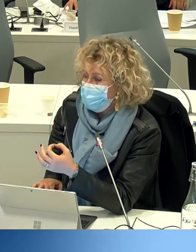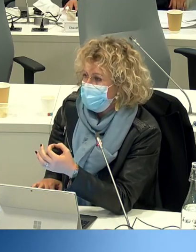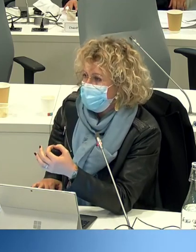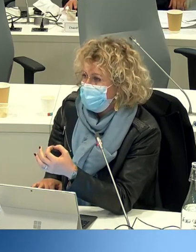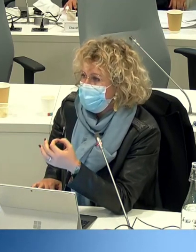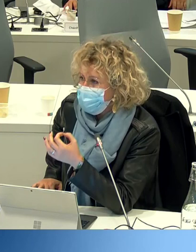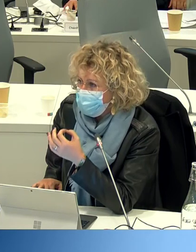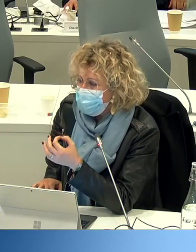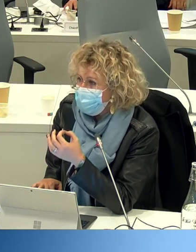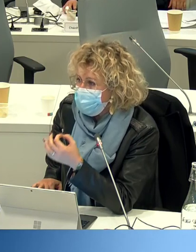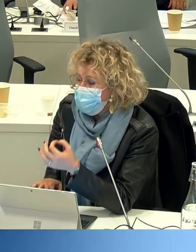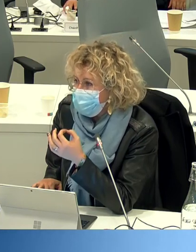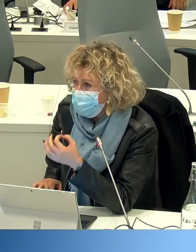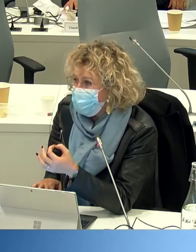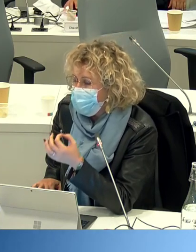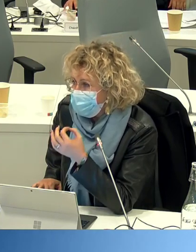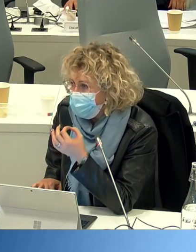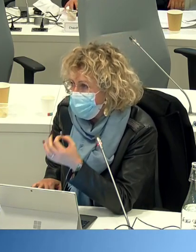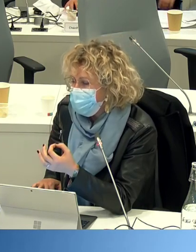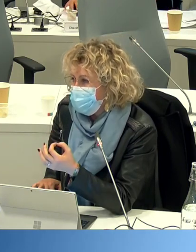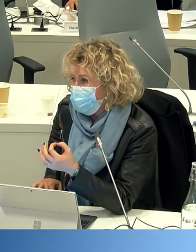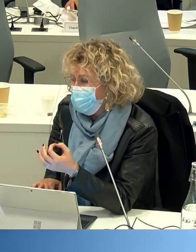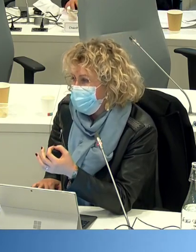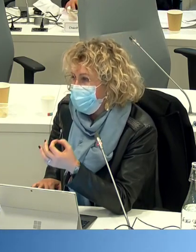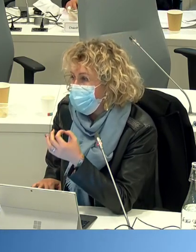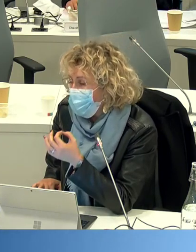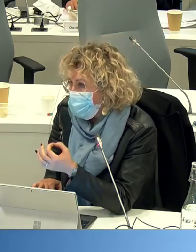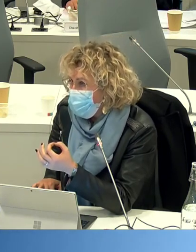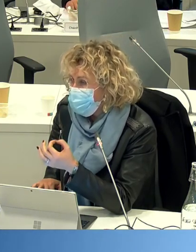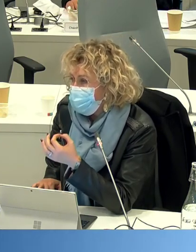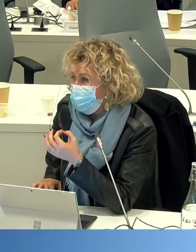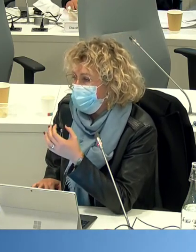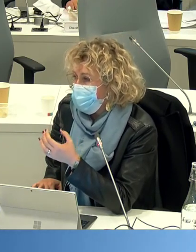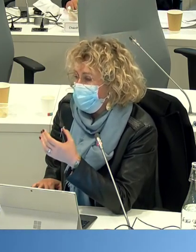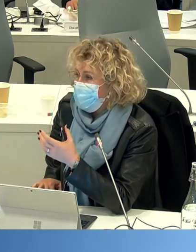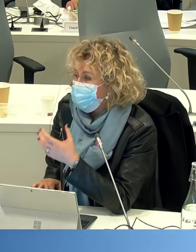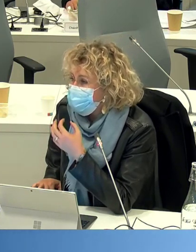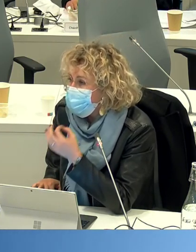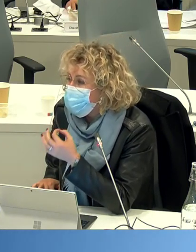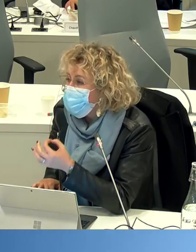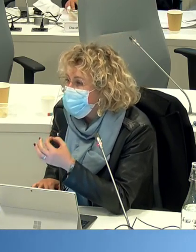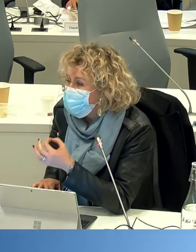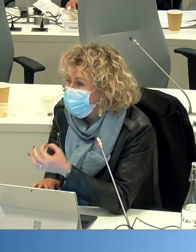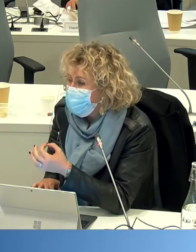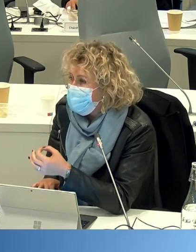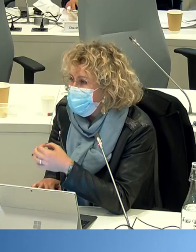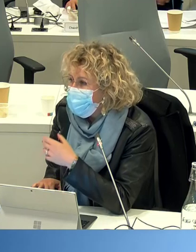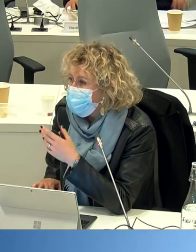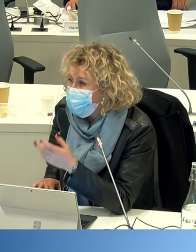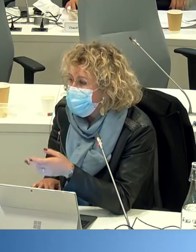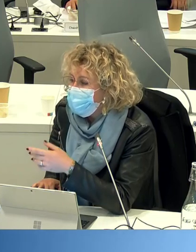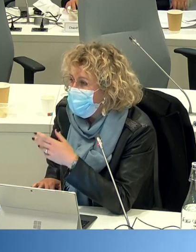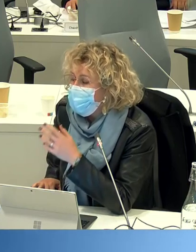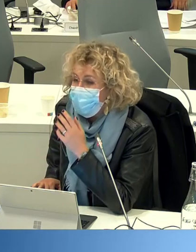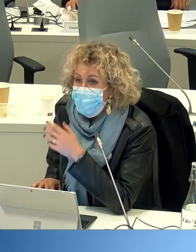des choses qui sont idéologiques et politiques c'est le droit c'est quand même c'est ça qu'on pose ici c'est pas le